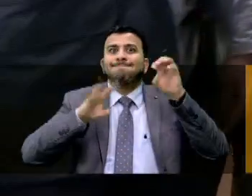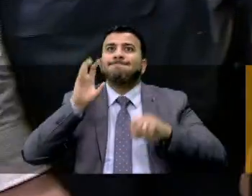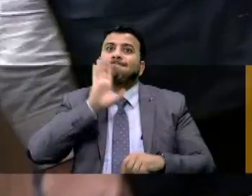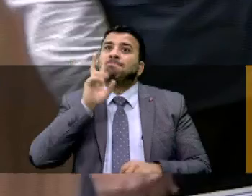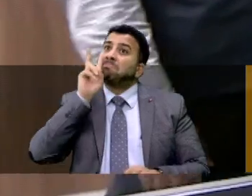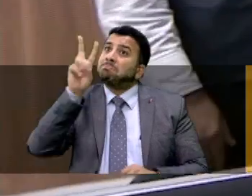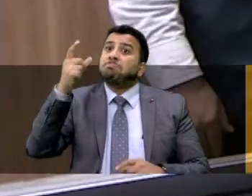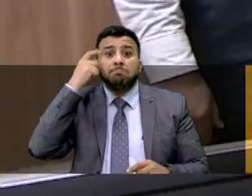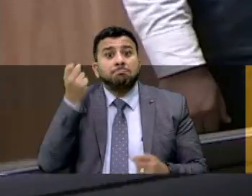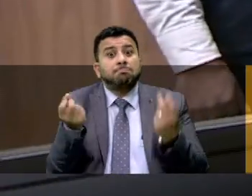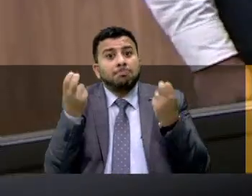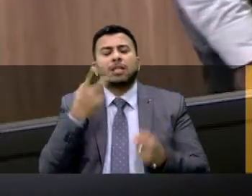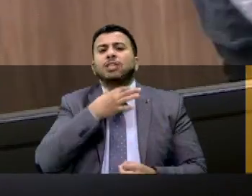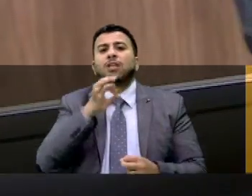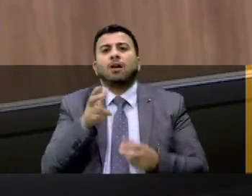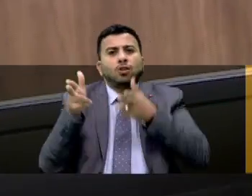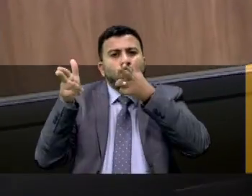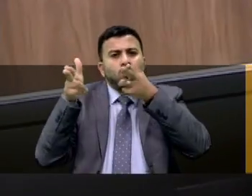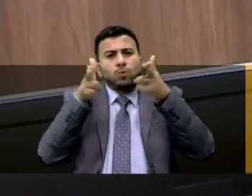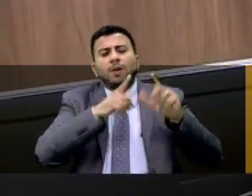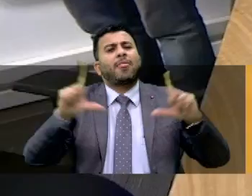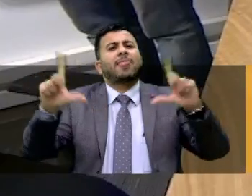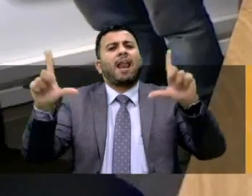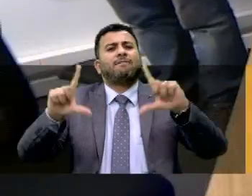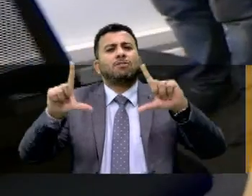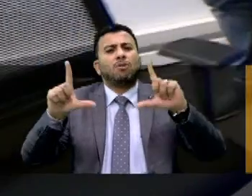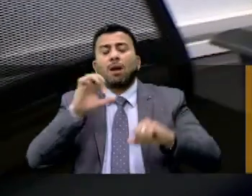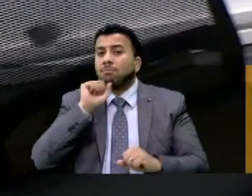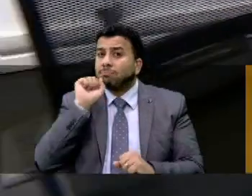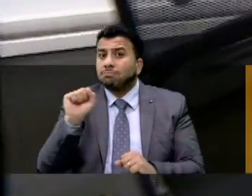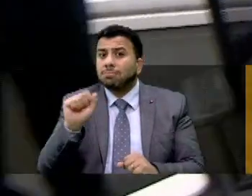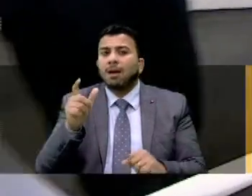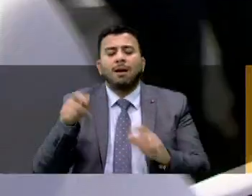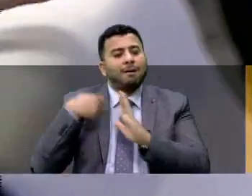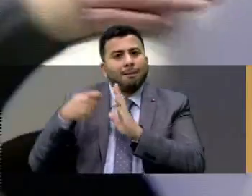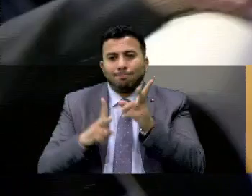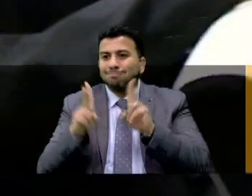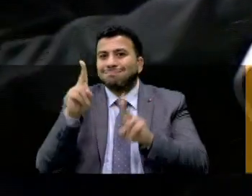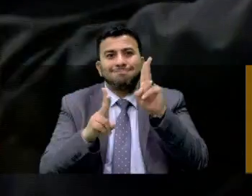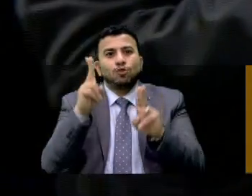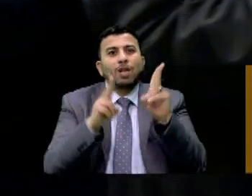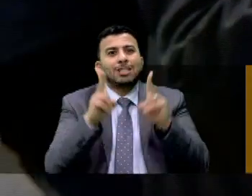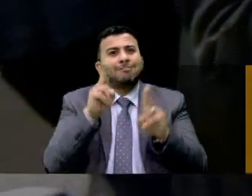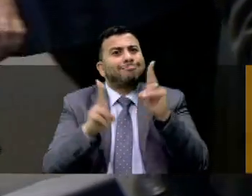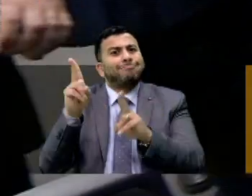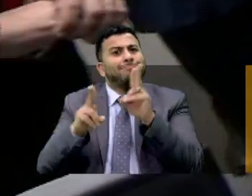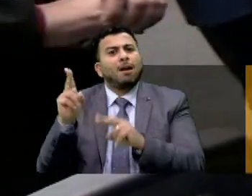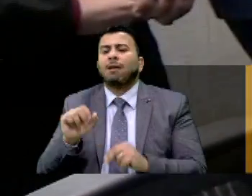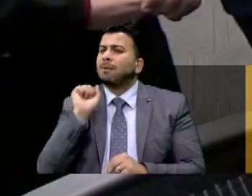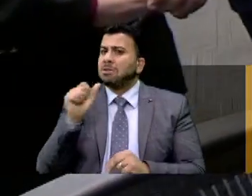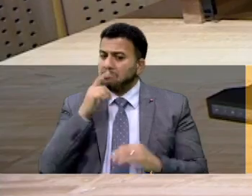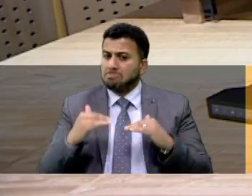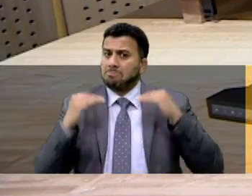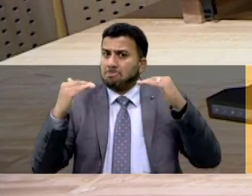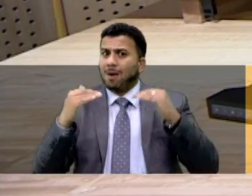الفنية الحديثة، واستوديوهات تلفزيونية احتوت على وحدات مونتاج خاصة على أعلى المستويات،